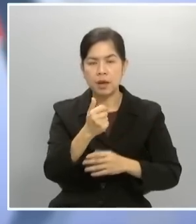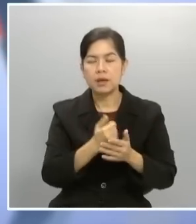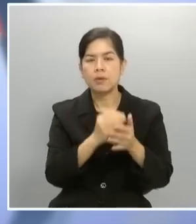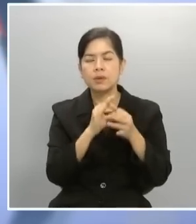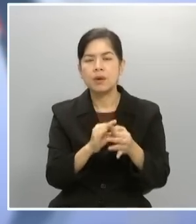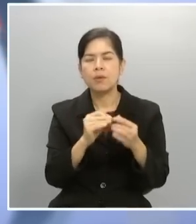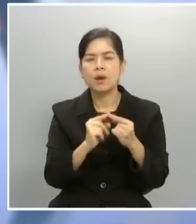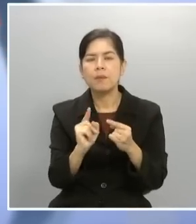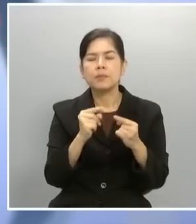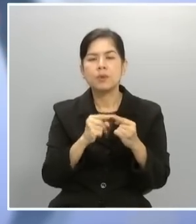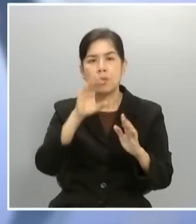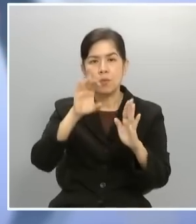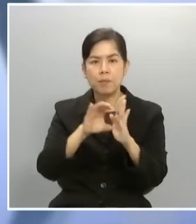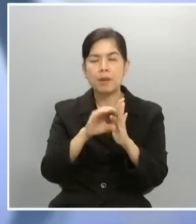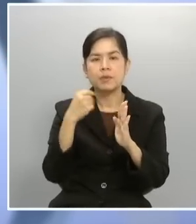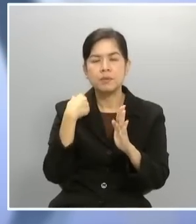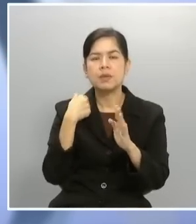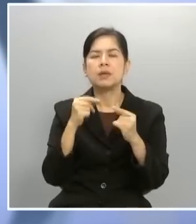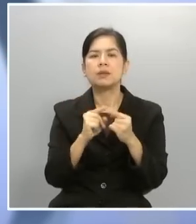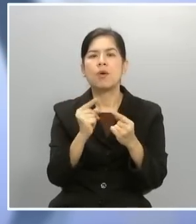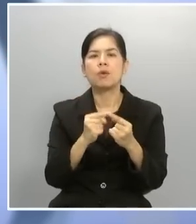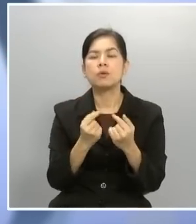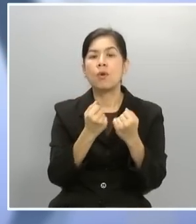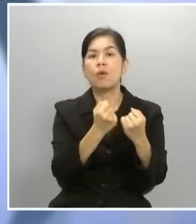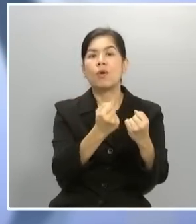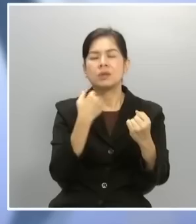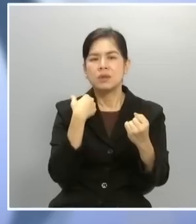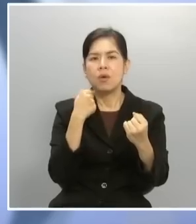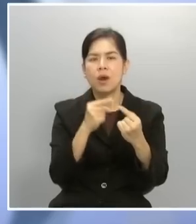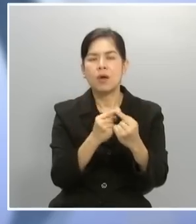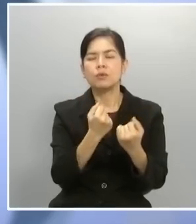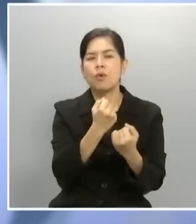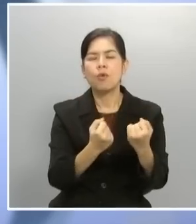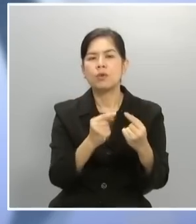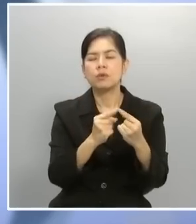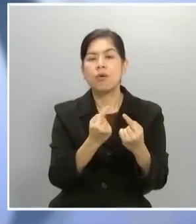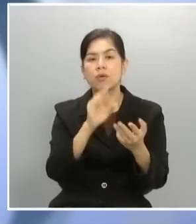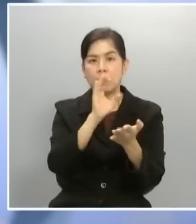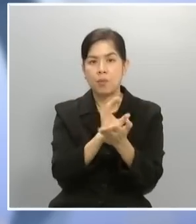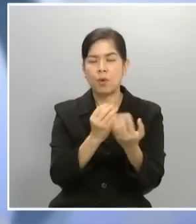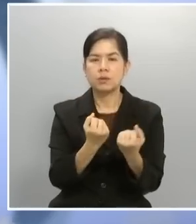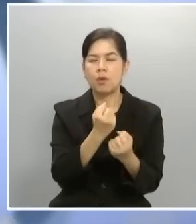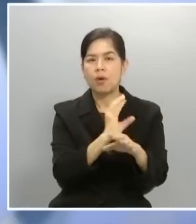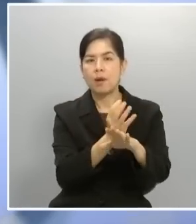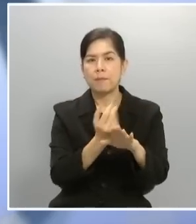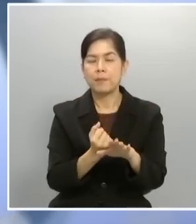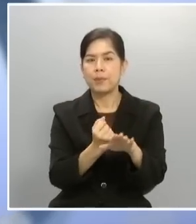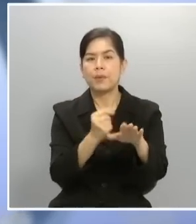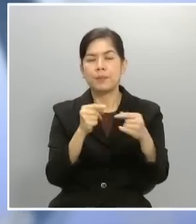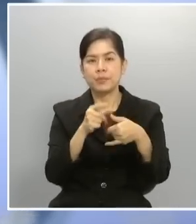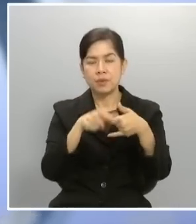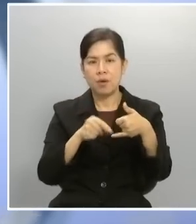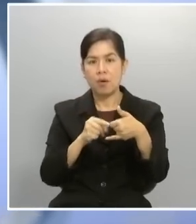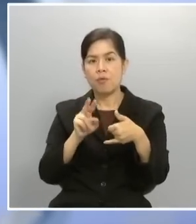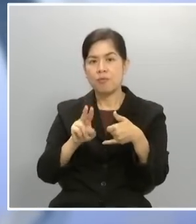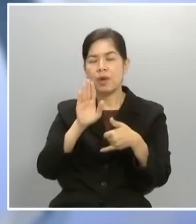นำมีทั้งหมด 3เหตุการณ์นะครับเหตุการณ์แรกนะฮะก็คือกรณีที่ทางคุณดิวเ่อคุณเซฟเองเนี่ยมาเมืองไทยอผมขอ